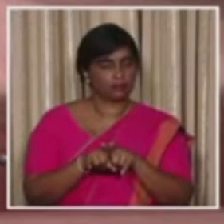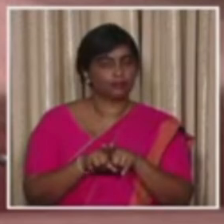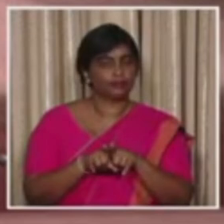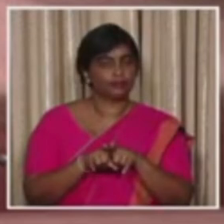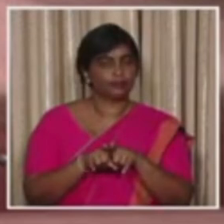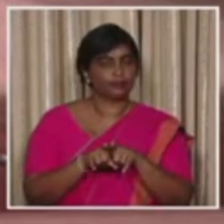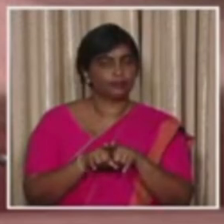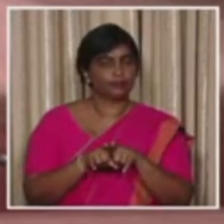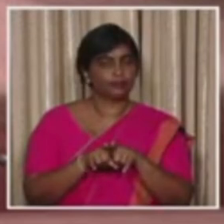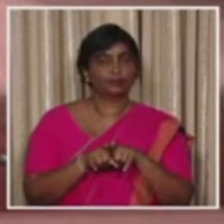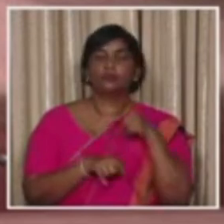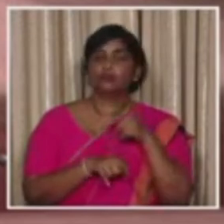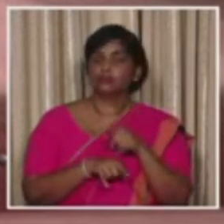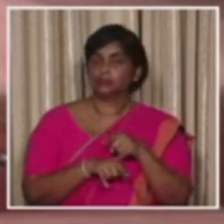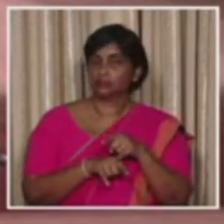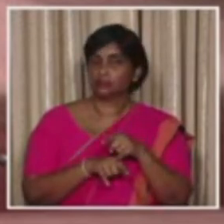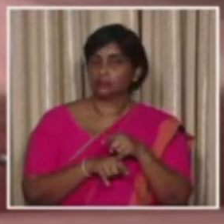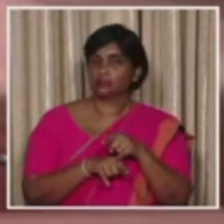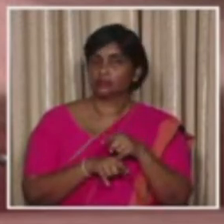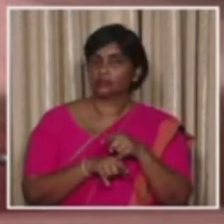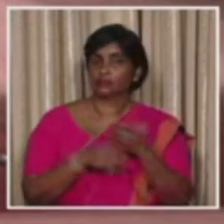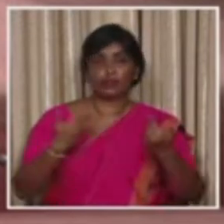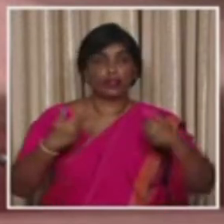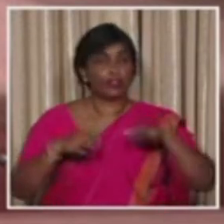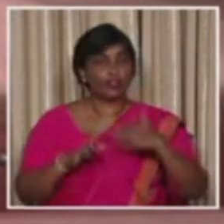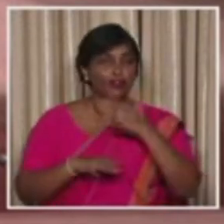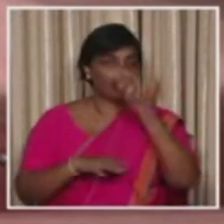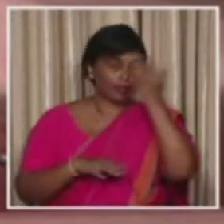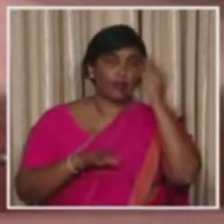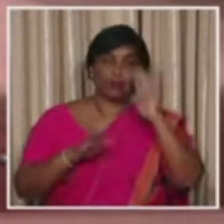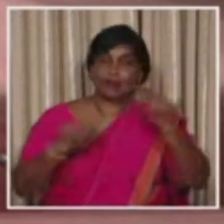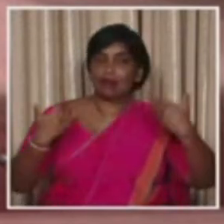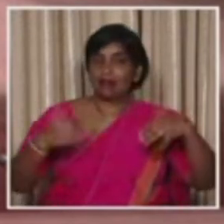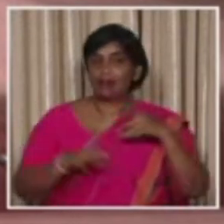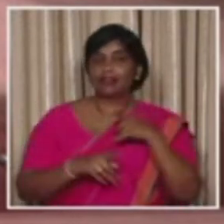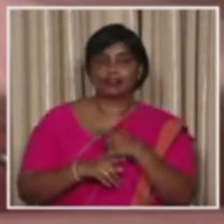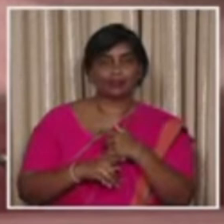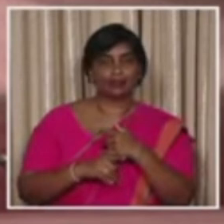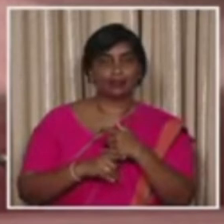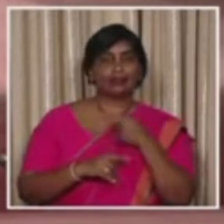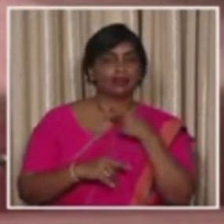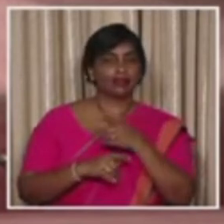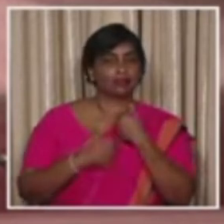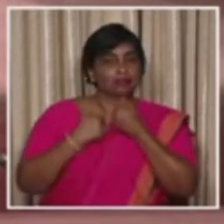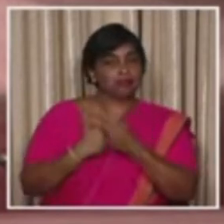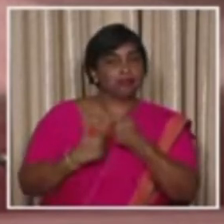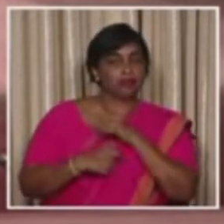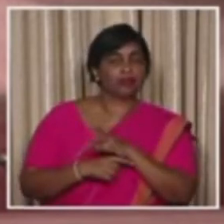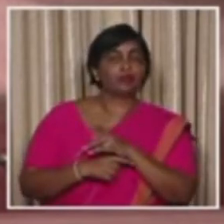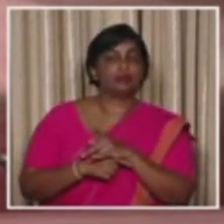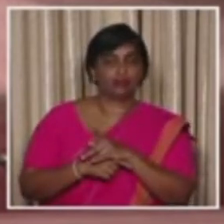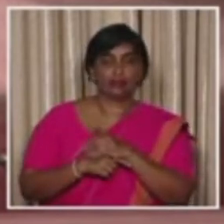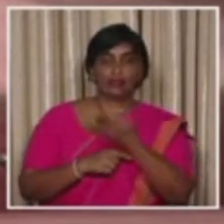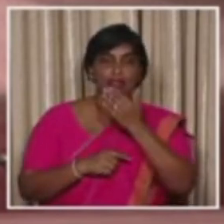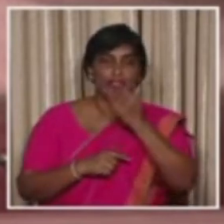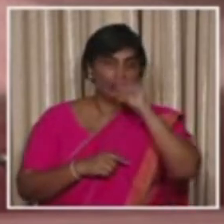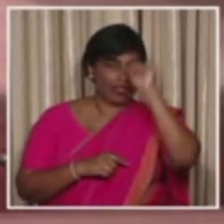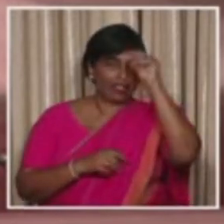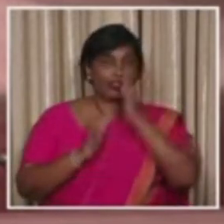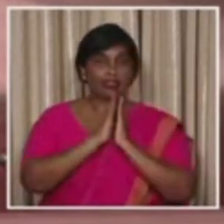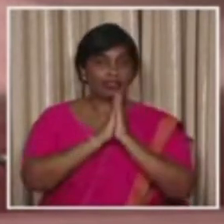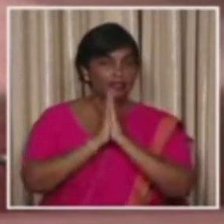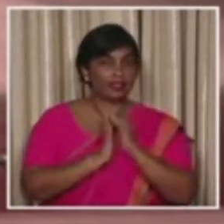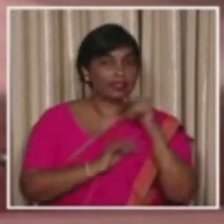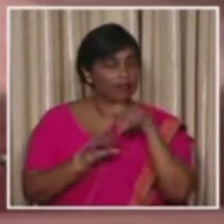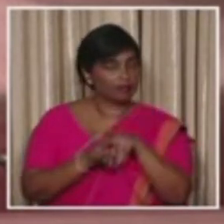நடன கலையை இந்துக்கள் பெரிதும் மதிக்கின்ற, ஆலயங்களிலே பெரிதும் போற்றுகின்ற,